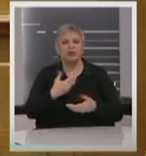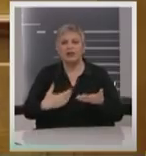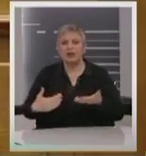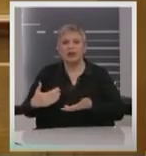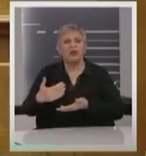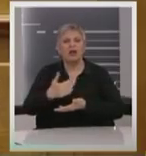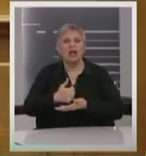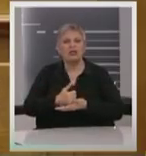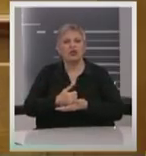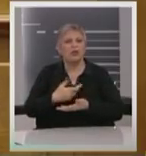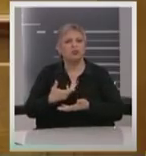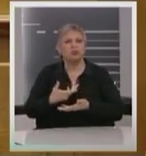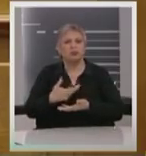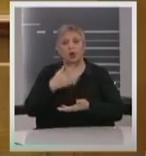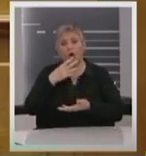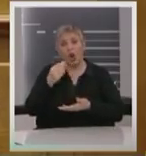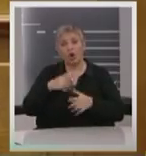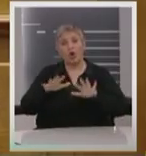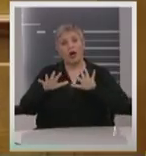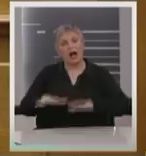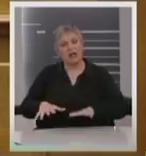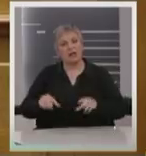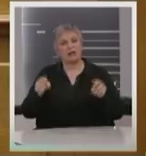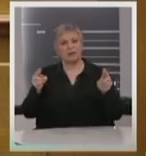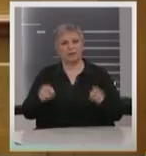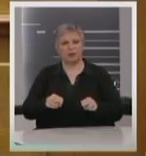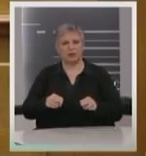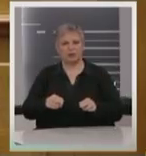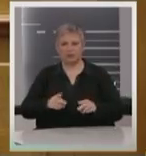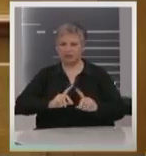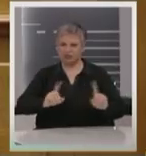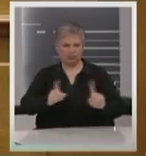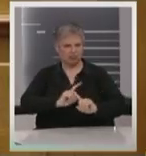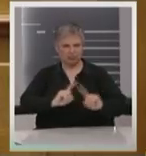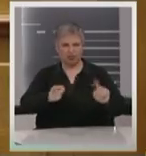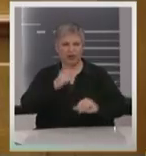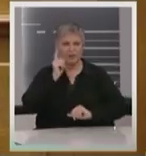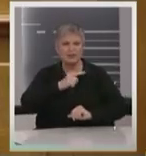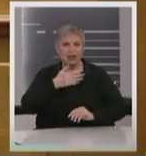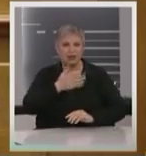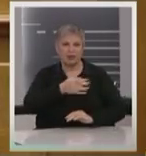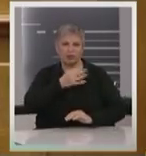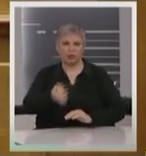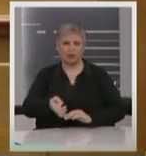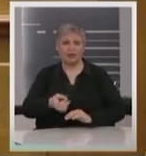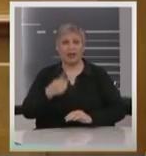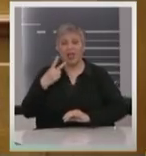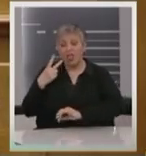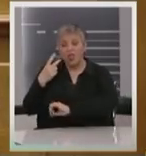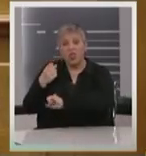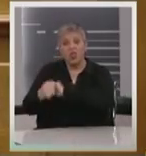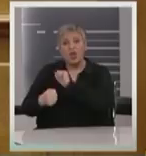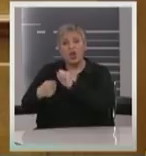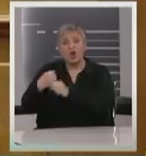ανεργίας. Μάλιστα. Και αυτό είναι ψέμα. Γιατί αυτό που συμβαίνει τα τελευταία 2 χρόνια, και το γνωρίζουν